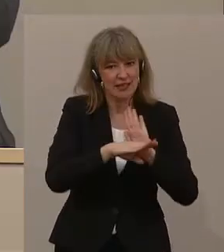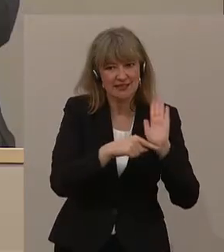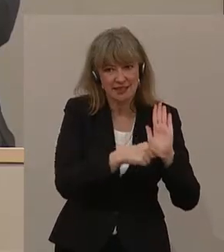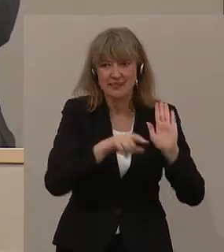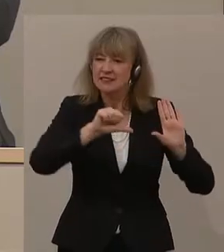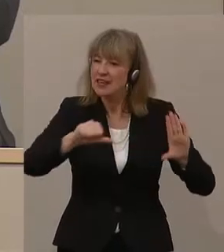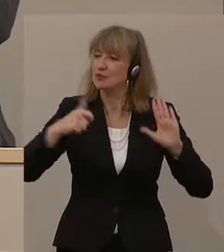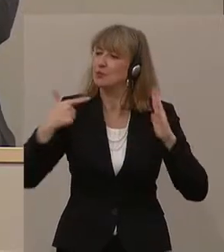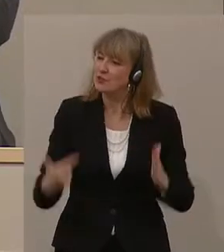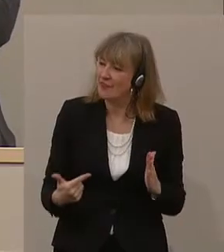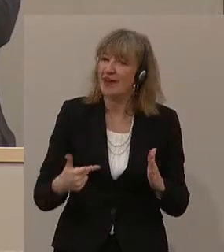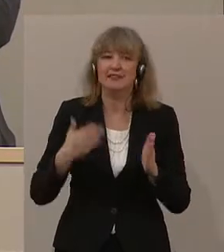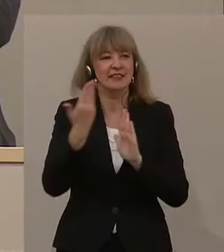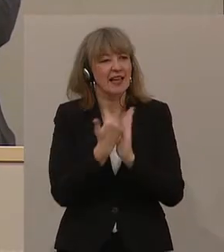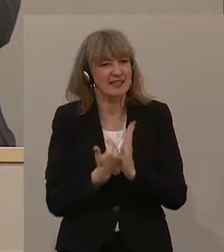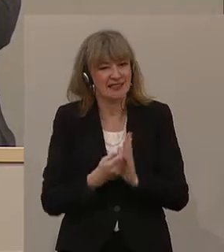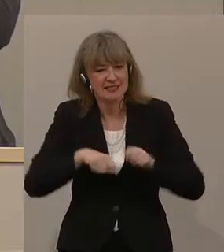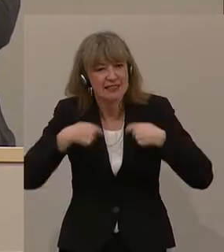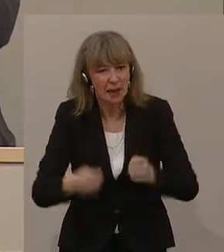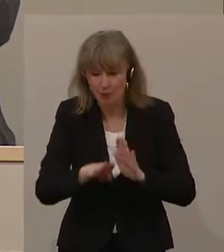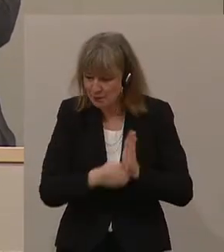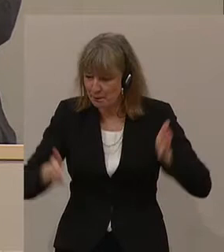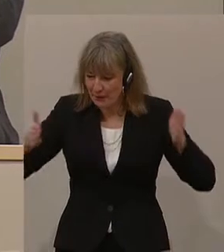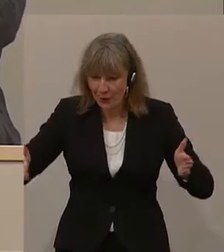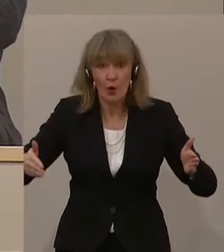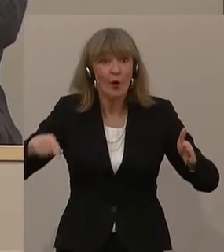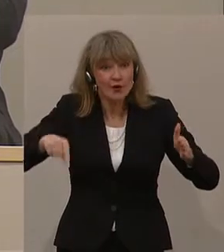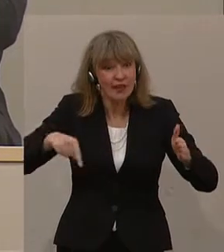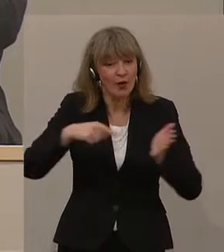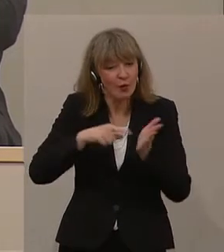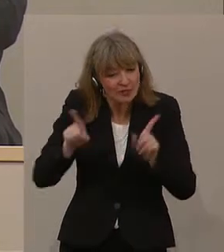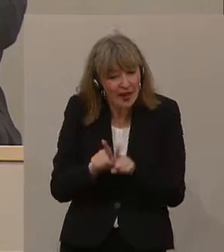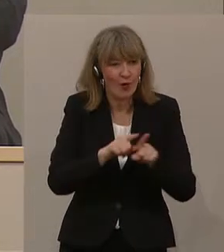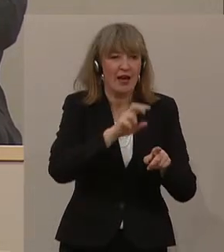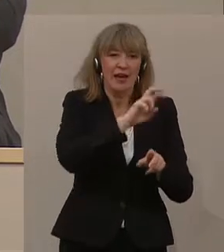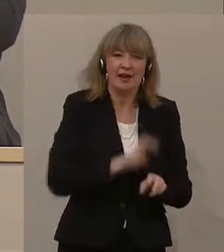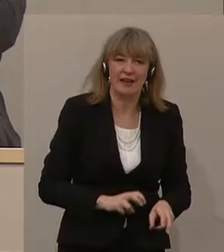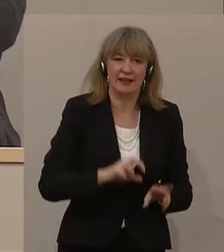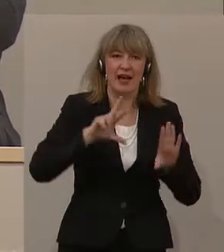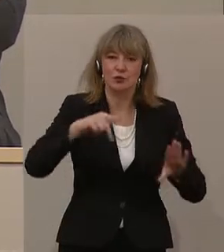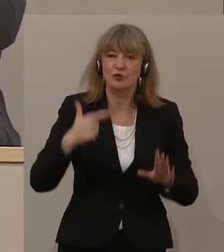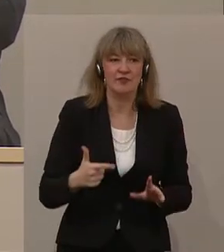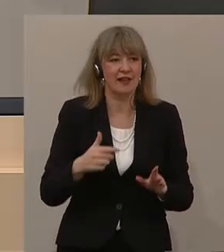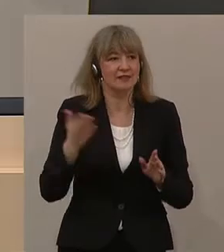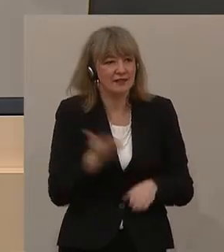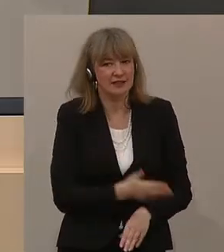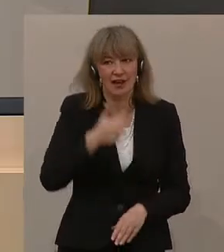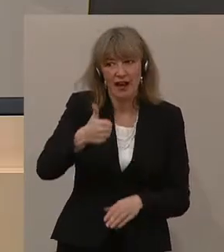zur 26. Gesetzgebungsperiode und gleichzeitig gemäß Artikel 28 Absatz 1